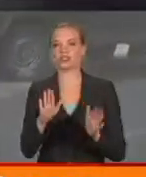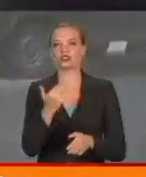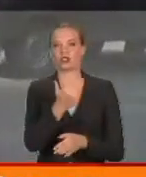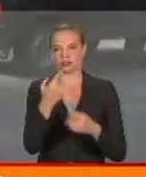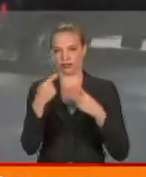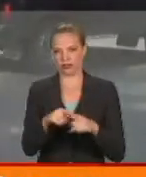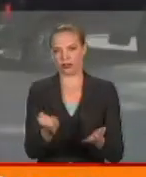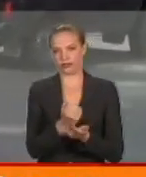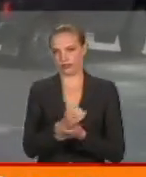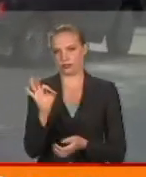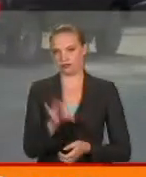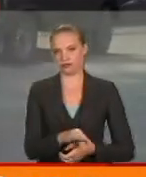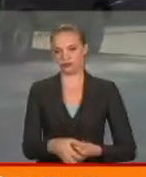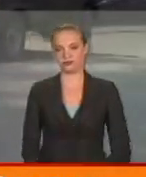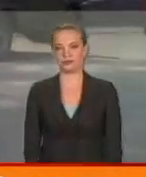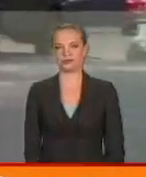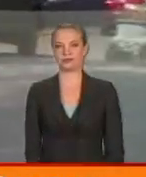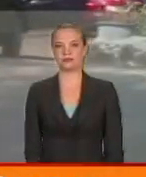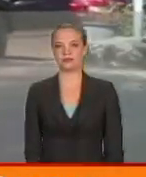їхня техніка.